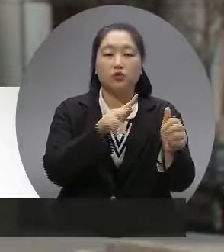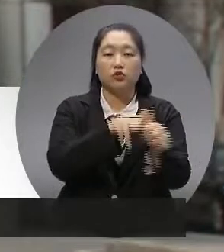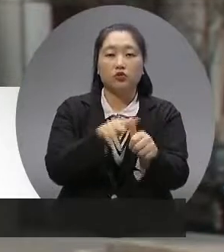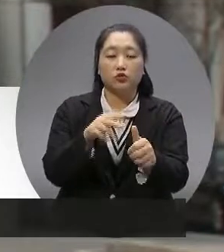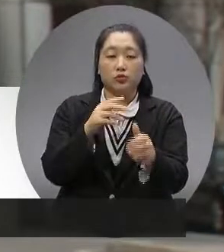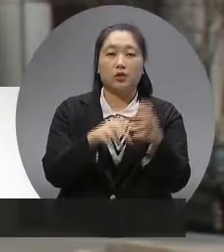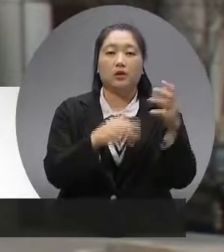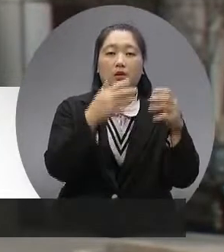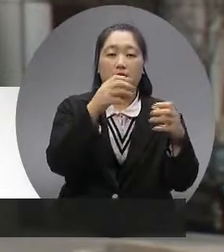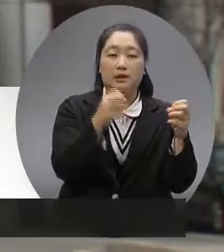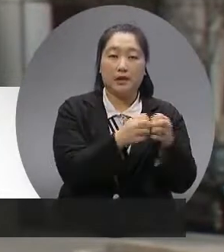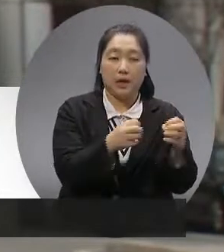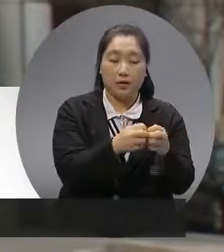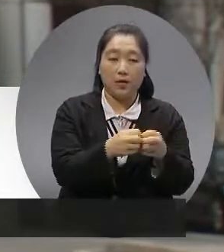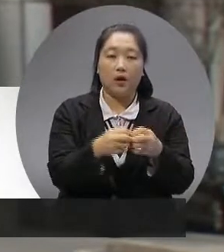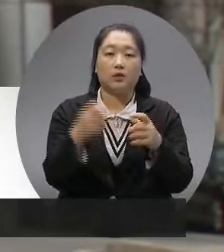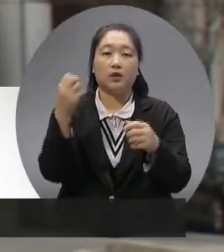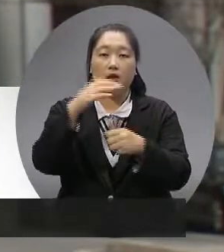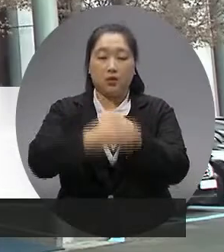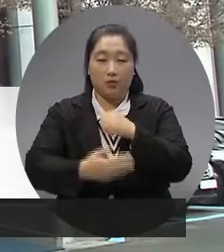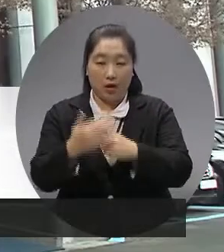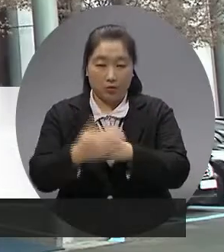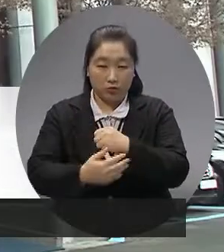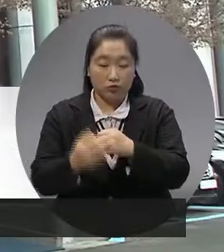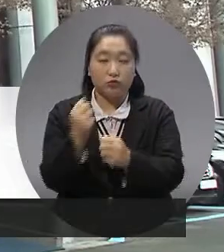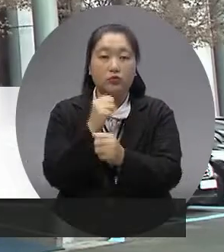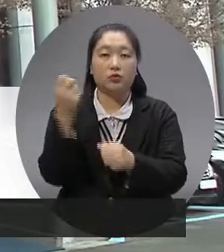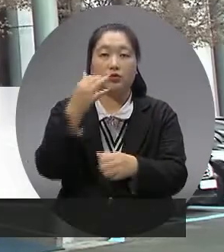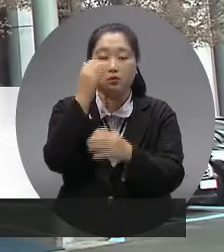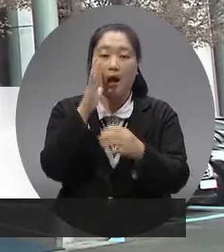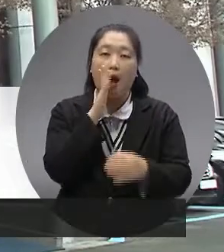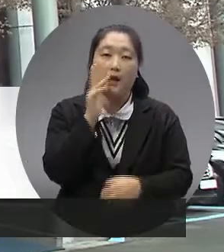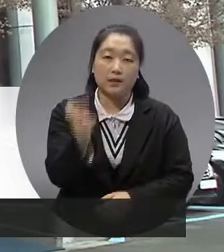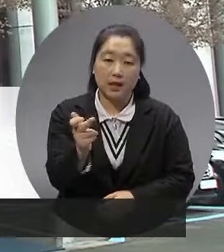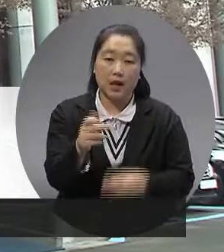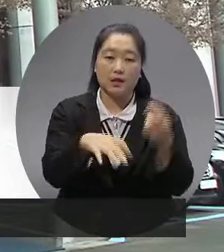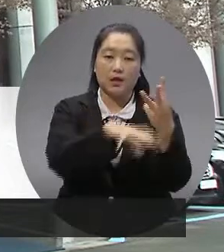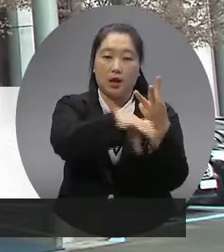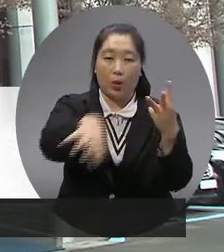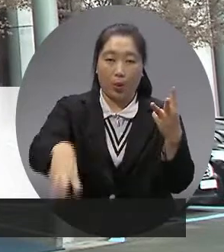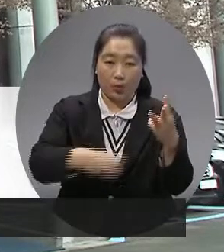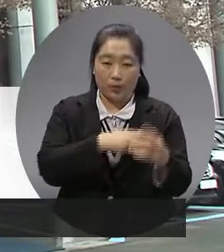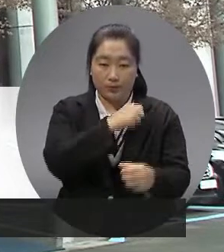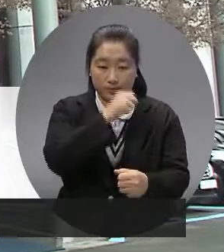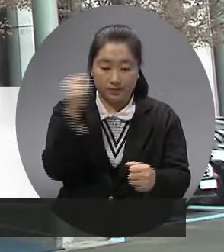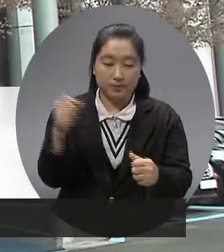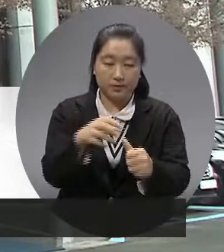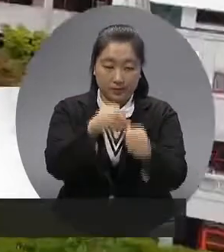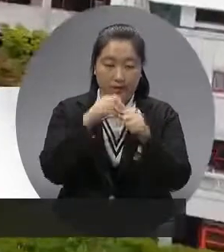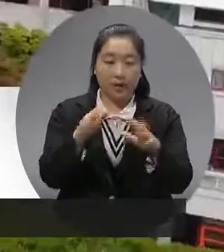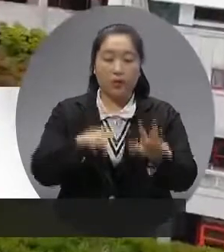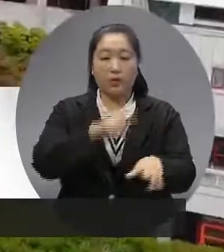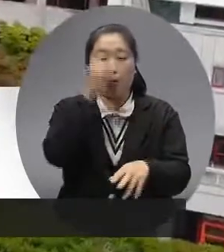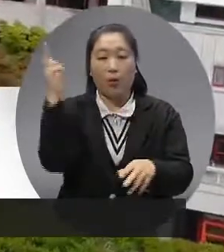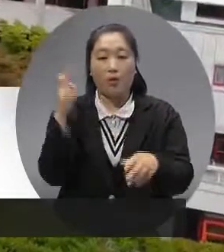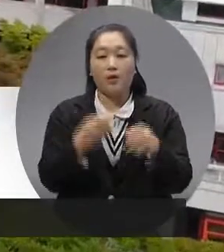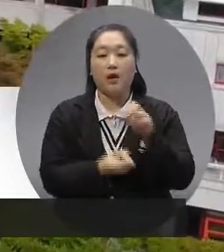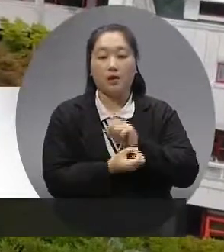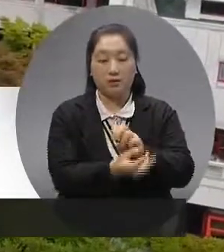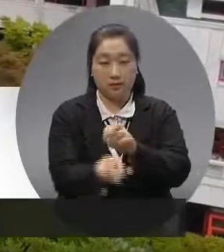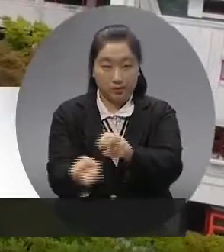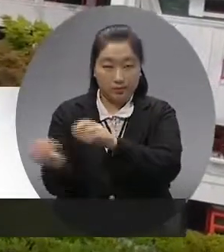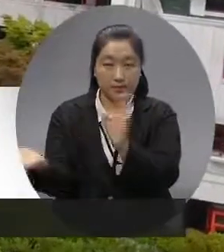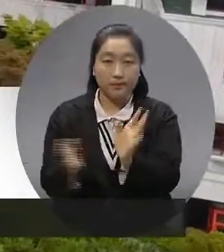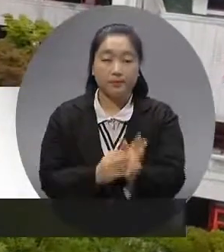경남 창원시 진해구와 대구광역시 달성구, 충남 아산시 등 세 곳을 선정하고 오늘 오후 각 지자체에